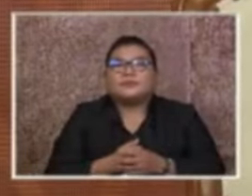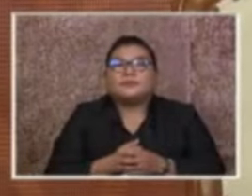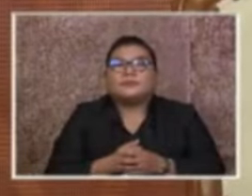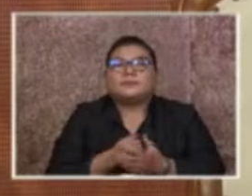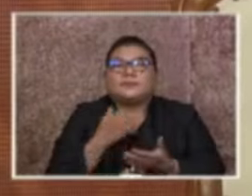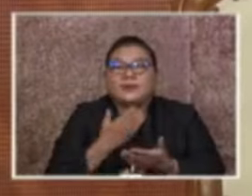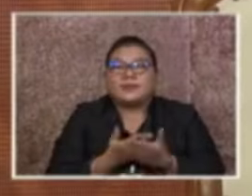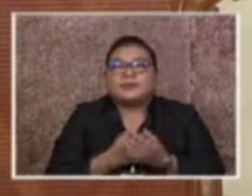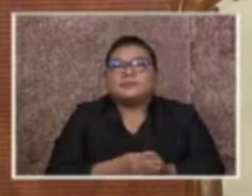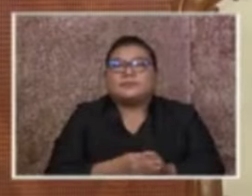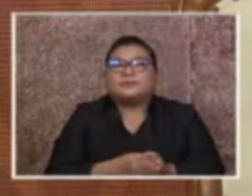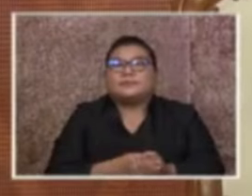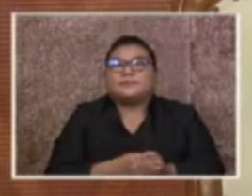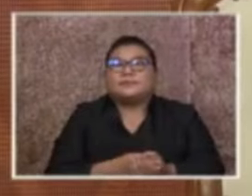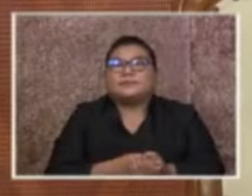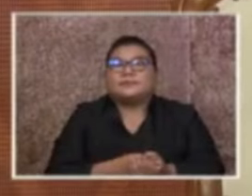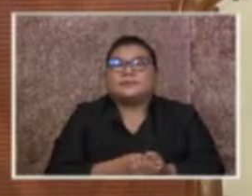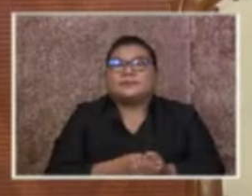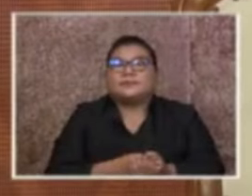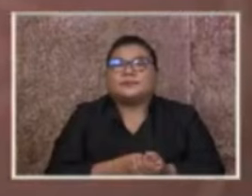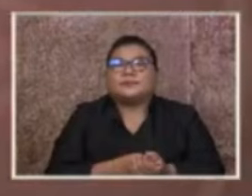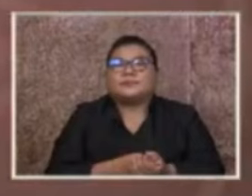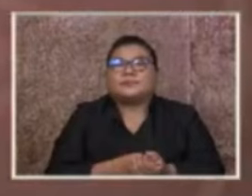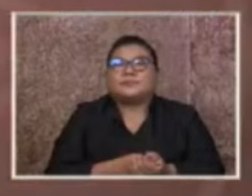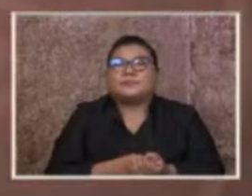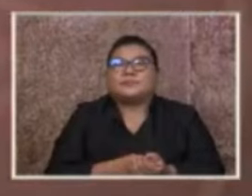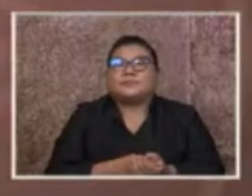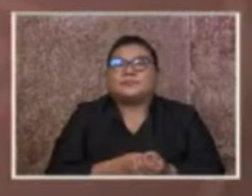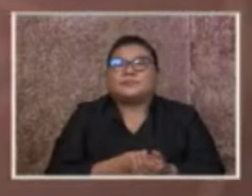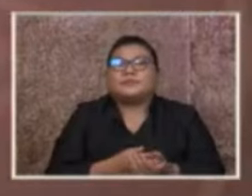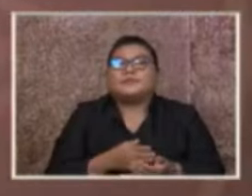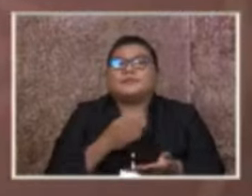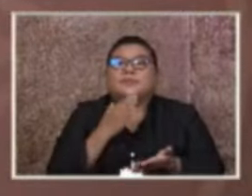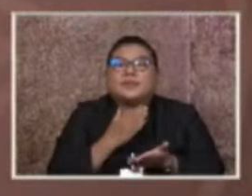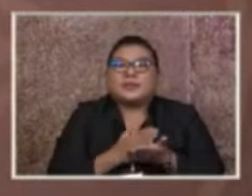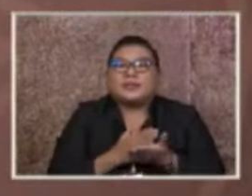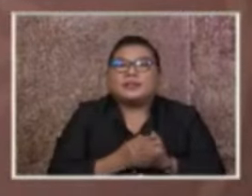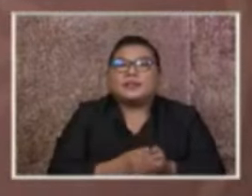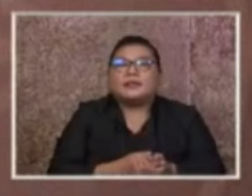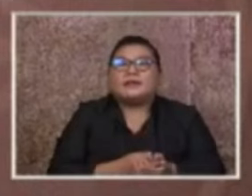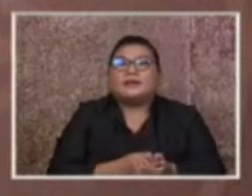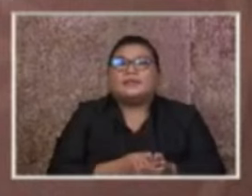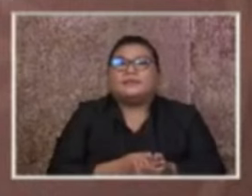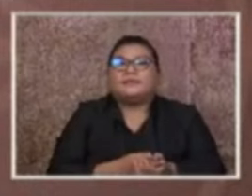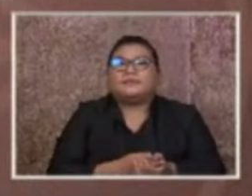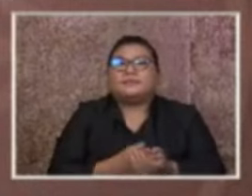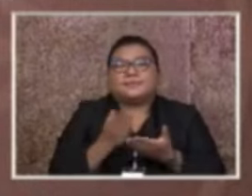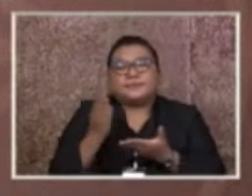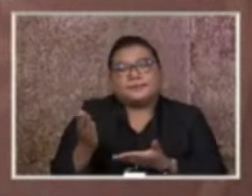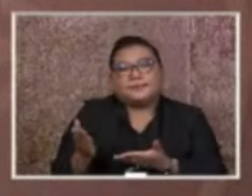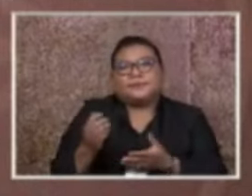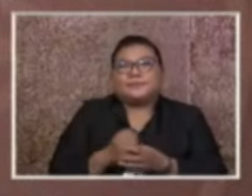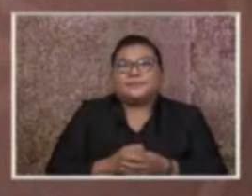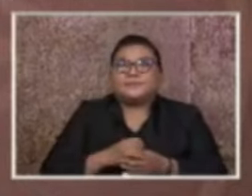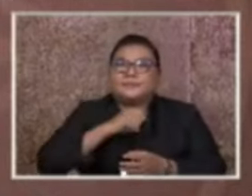akan tambah cukup Masih Ada Waktu cukup baik terima kasih waktu Kami hentikan Iya kami persilakan